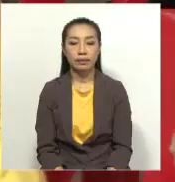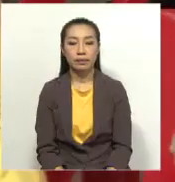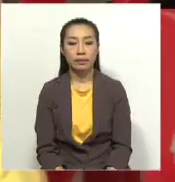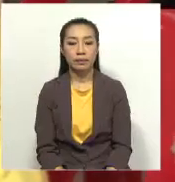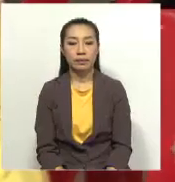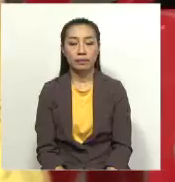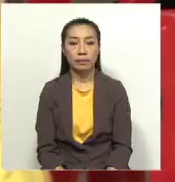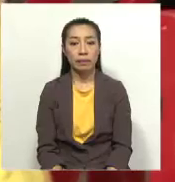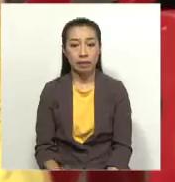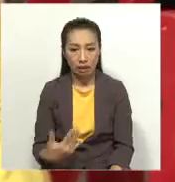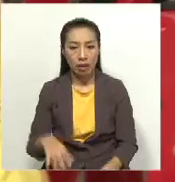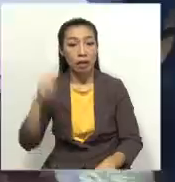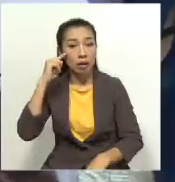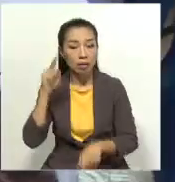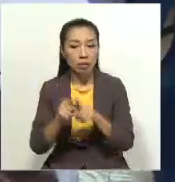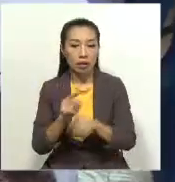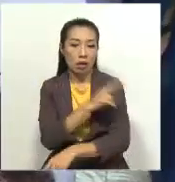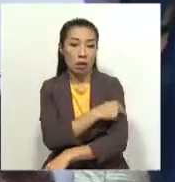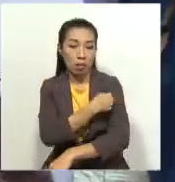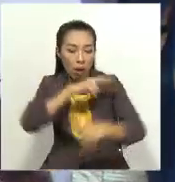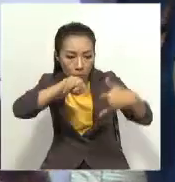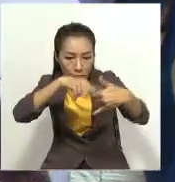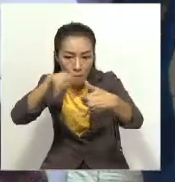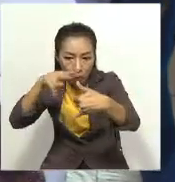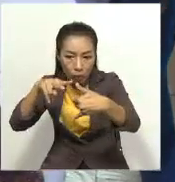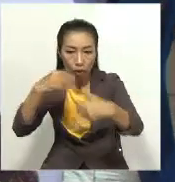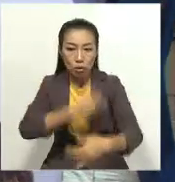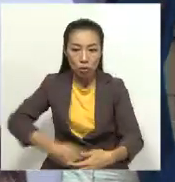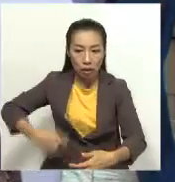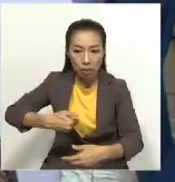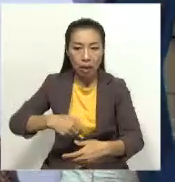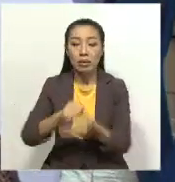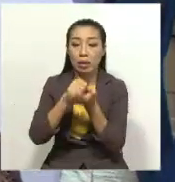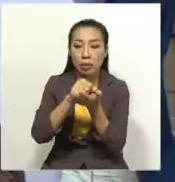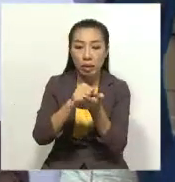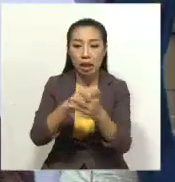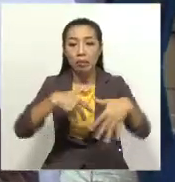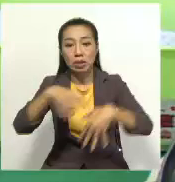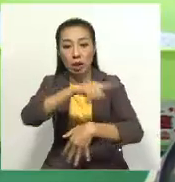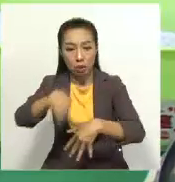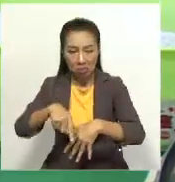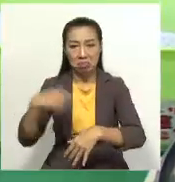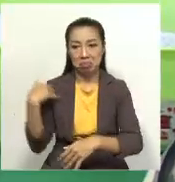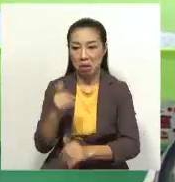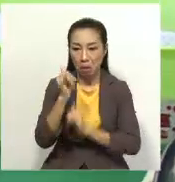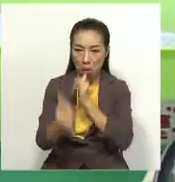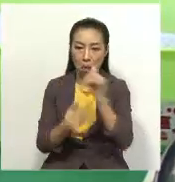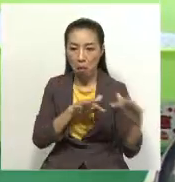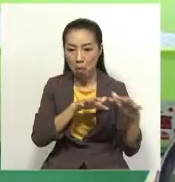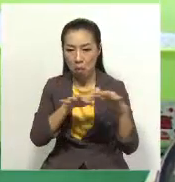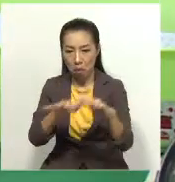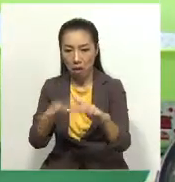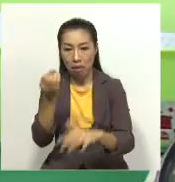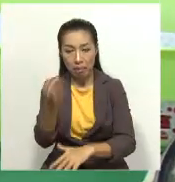นอกจากนี้นะคะมีการออกหน่วยคัดกรองสุขภาพและหน่วยปฐมพยาบาลให้กับประชาชนแล้วก็มีประชาชนเข้ามารับบริการจำนวนมากนี่